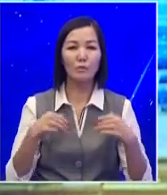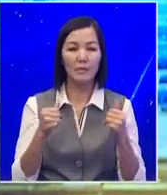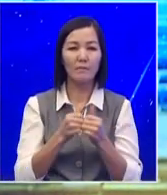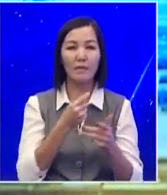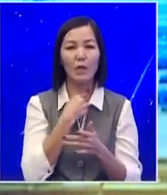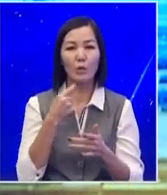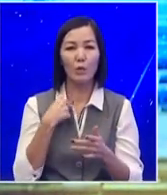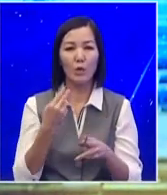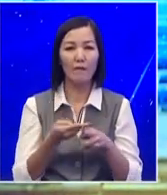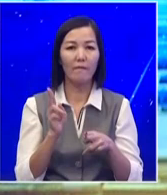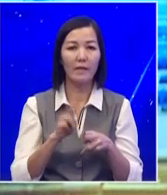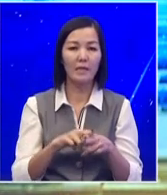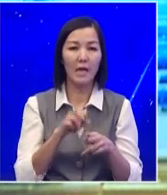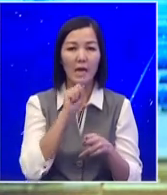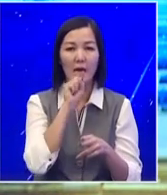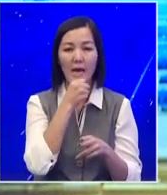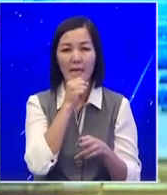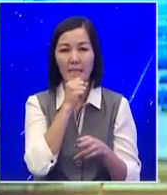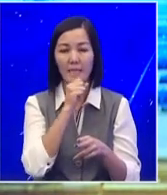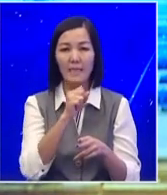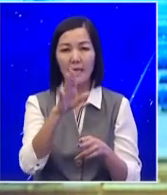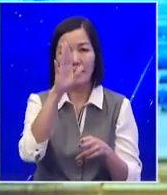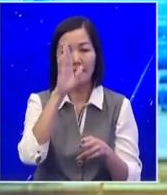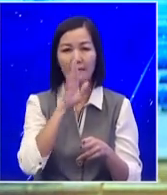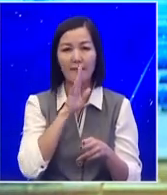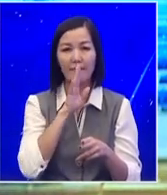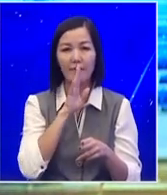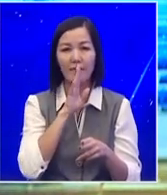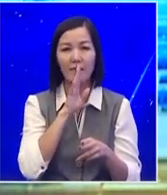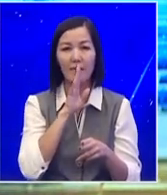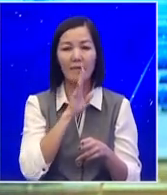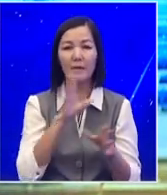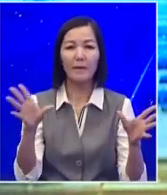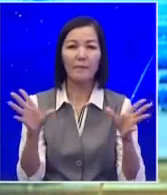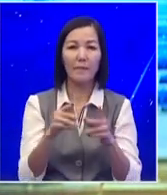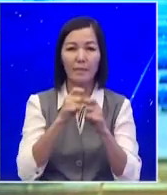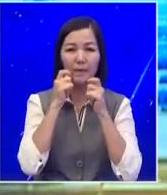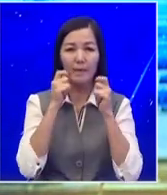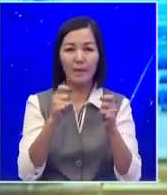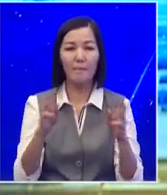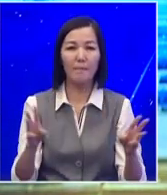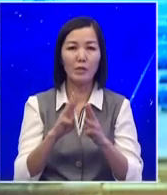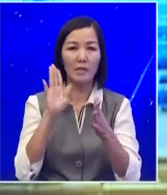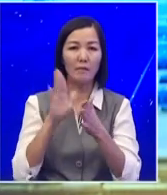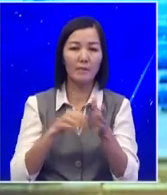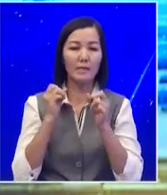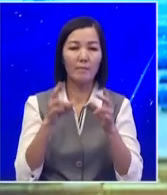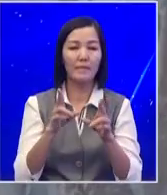В этот раз Аязата и Ахшакар не только пришли с подарками, но и разъяснили правила пожарной